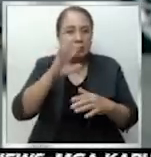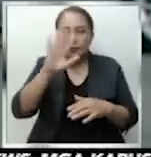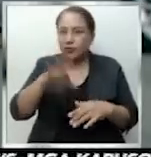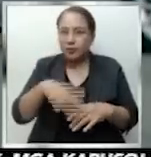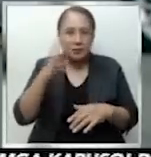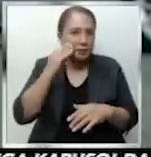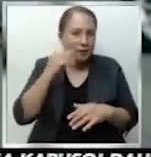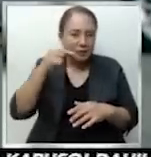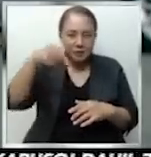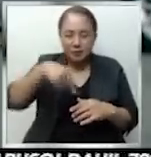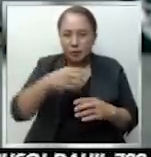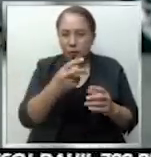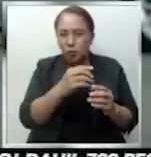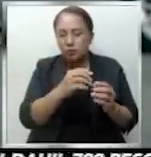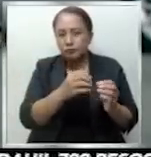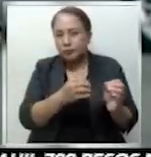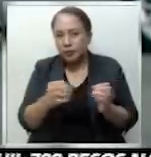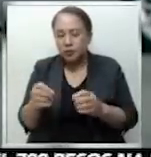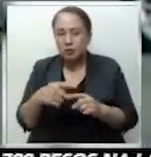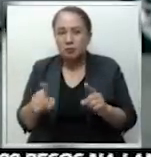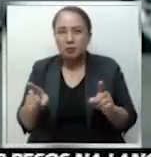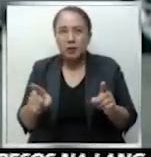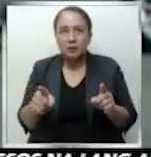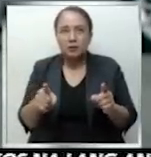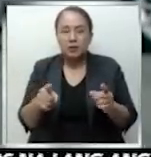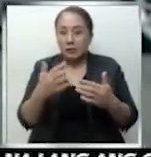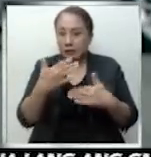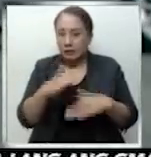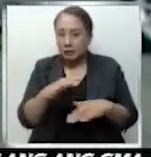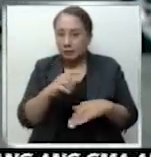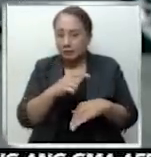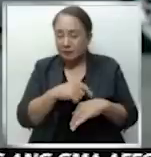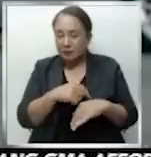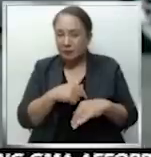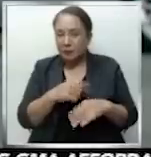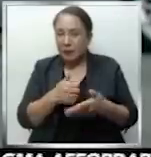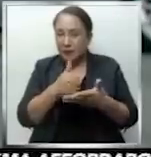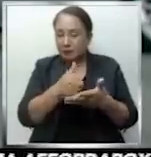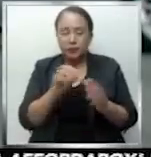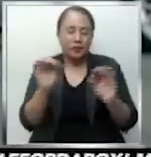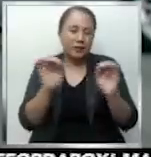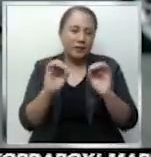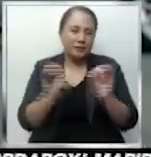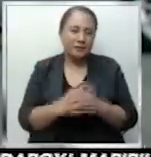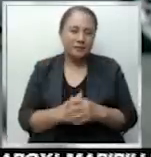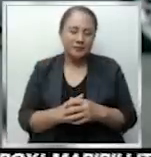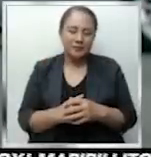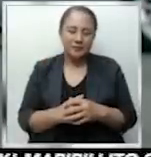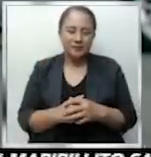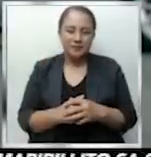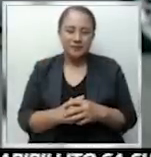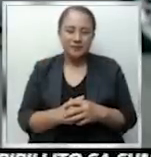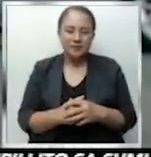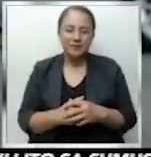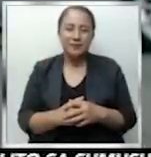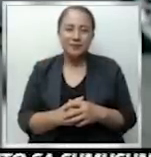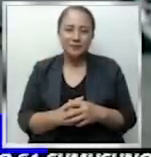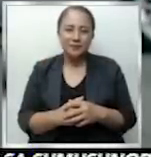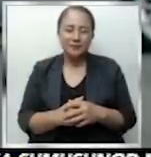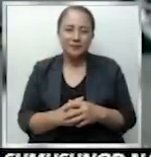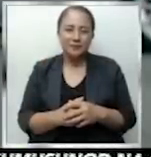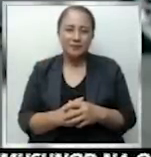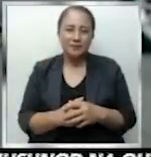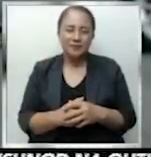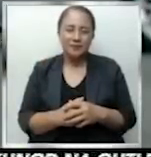na operasyon. Pero wala raw silang time limit sa gagawing pagtulong. Para sa GMA Integrated News, Rafi Tima